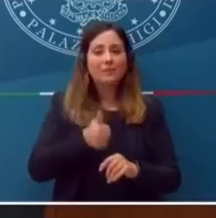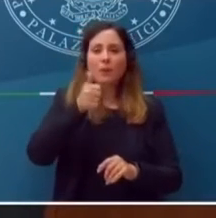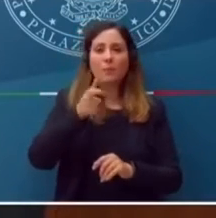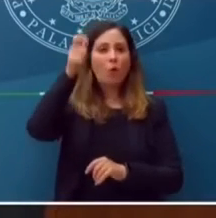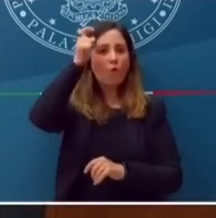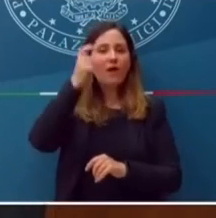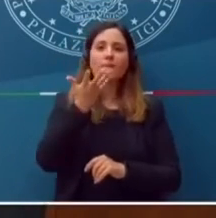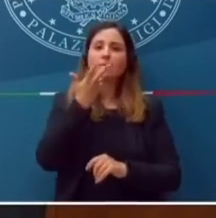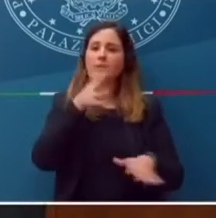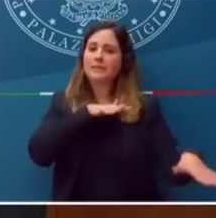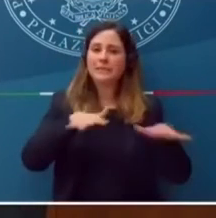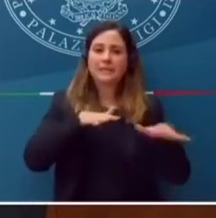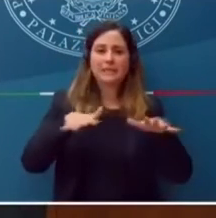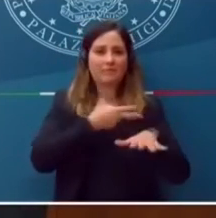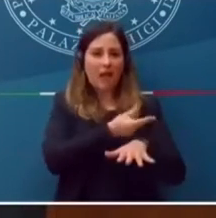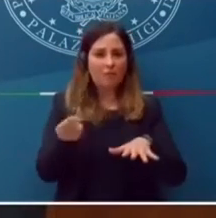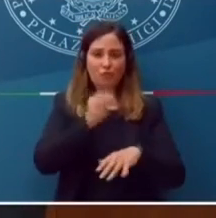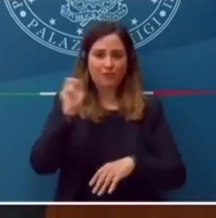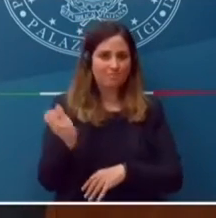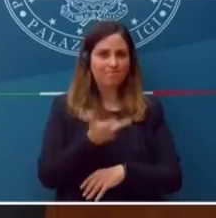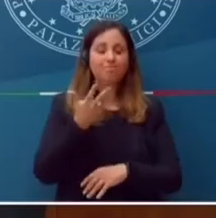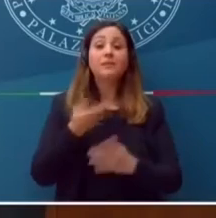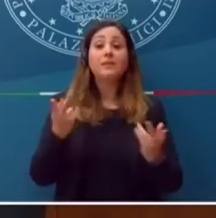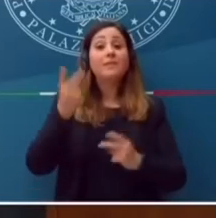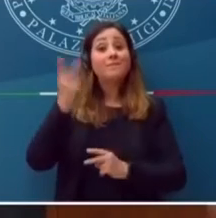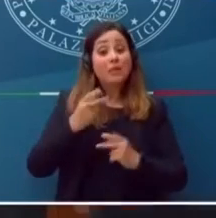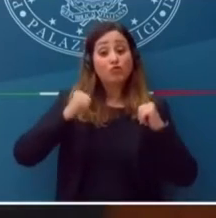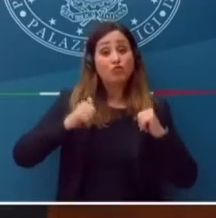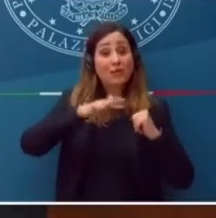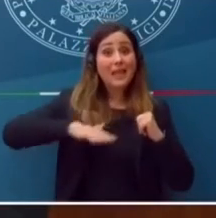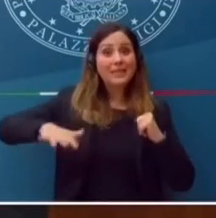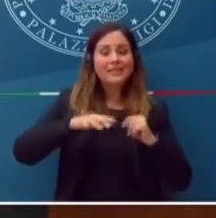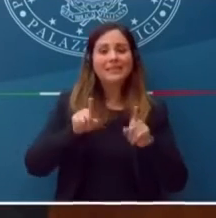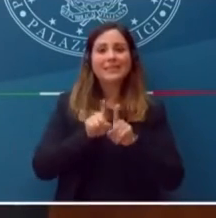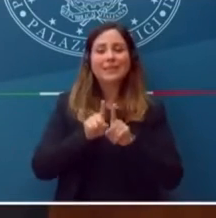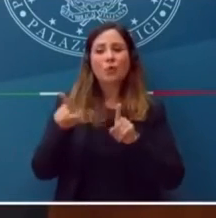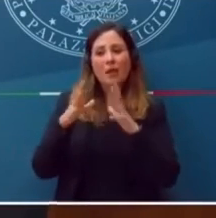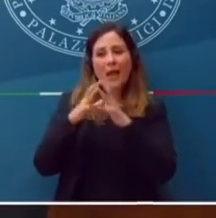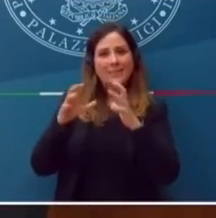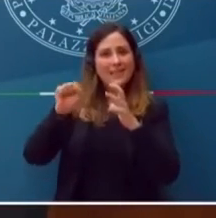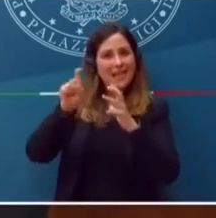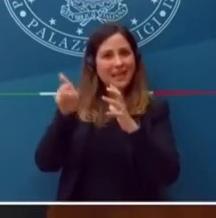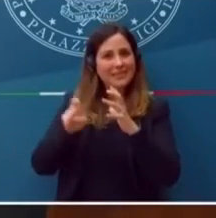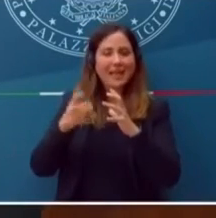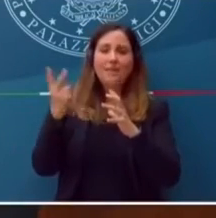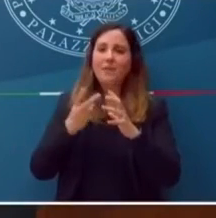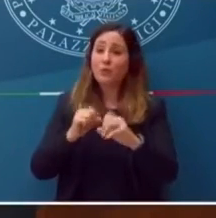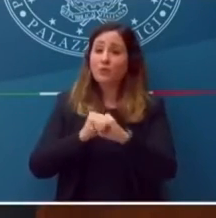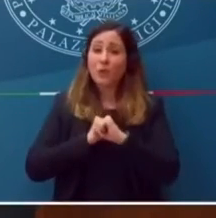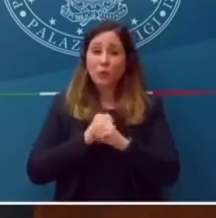come impatta secondo lei sulla fiducia dei cittadini la vicenda AstraZeneca, come impatta anche poi nella realtà,